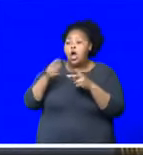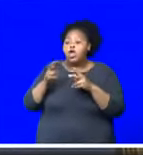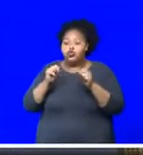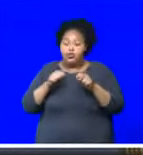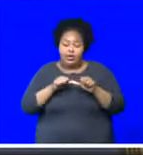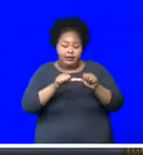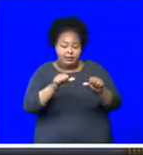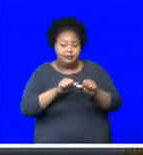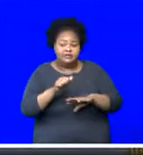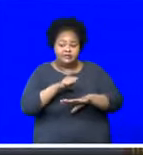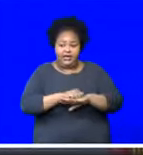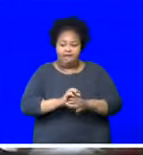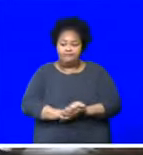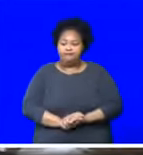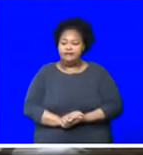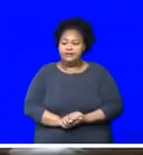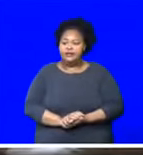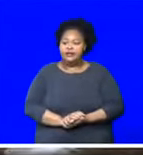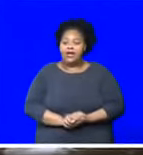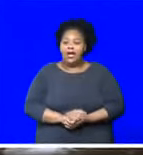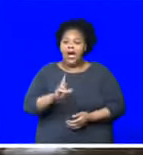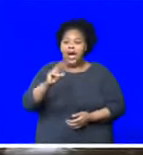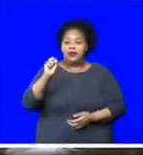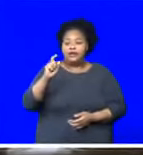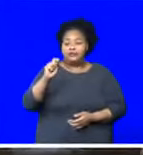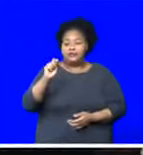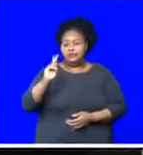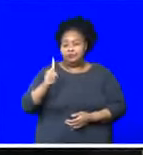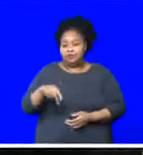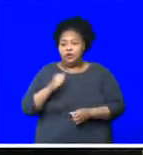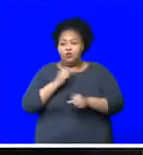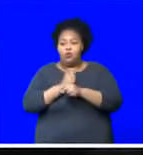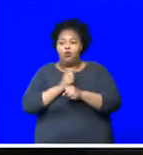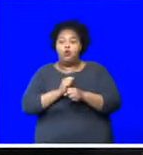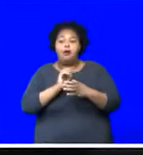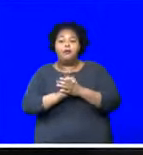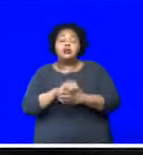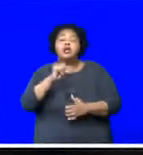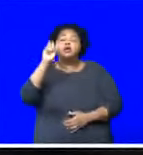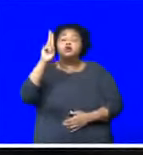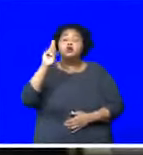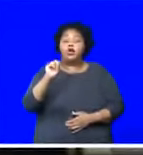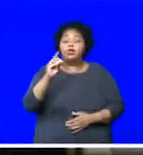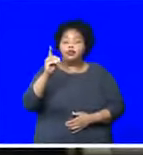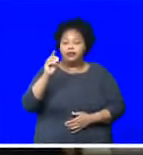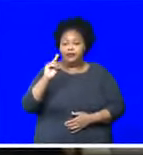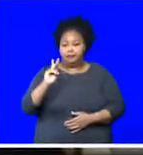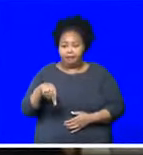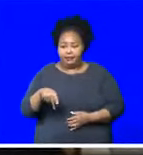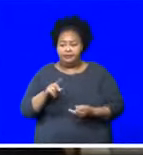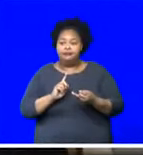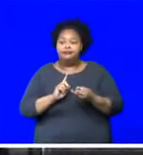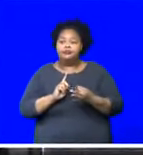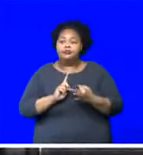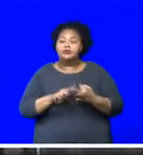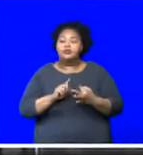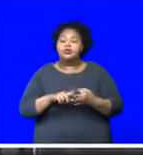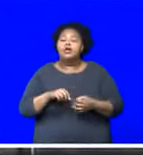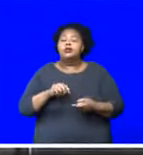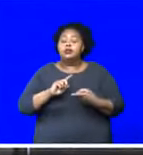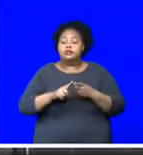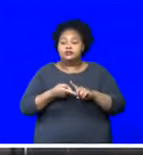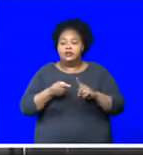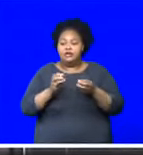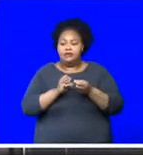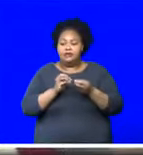yetekucubungula ibambisene nenhlangano yakamhlaba i-UNDP libhange le-Standard Bank kanye